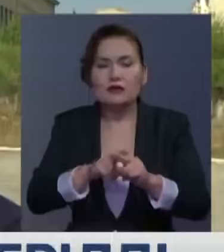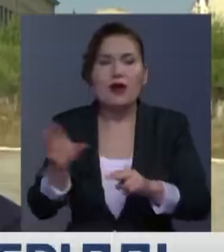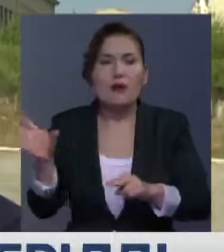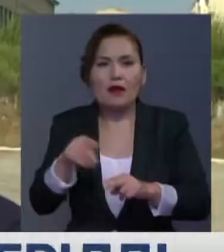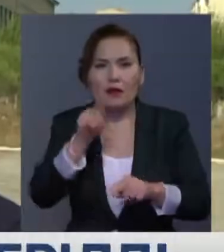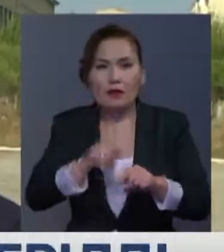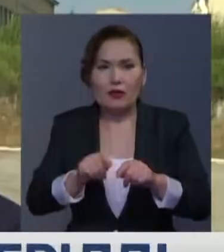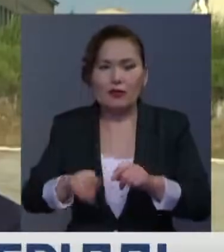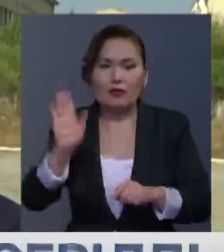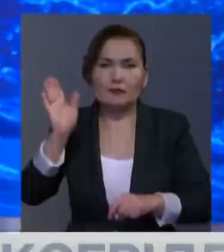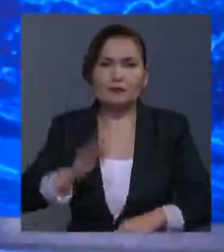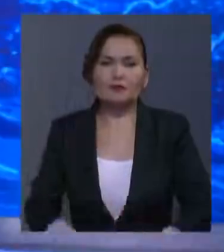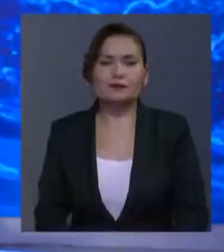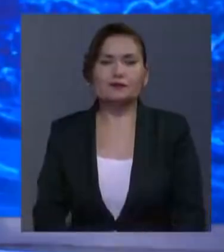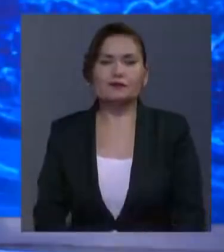қараймыз.